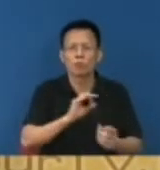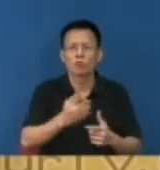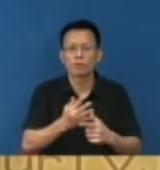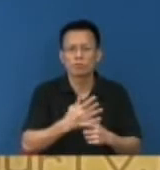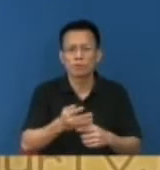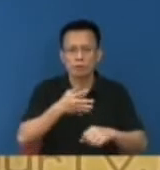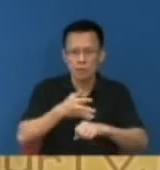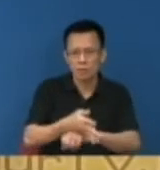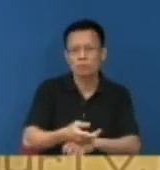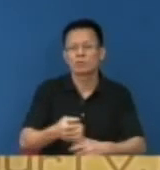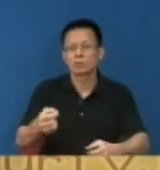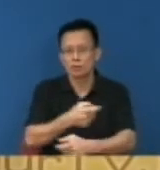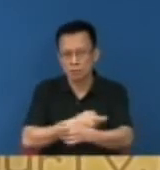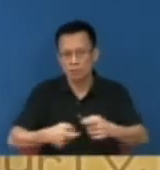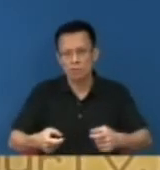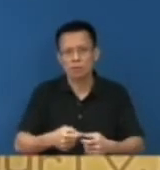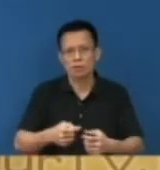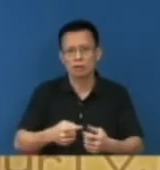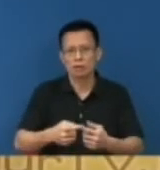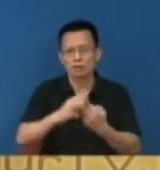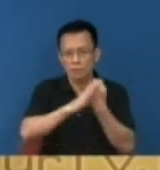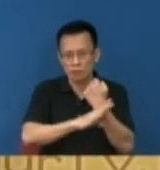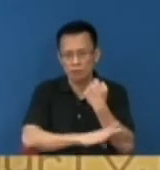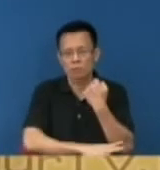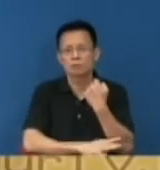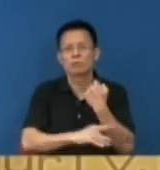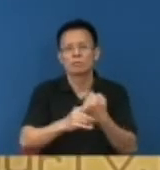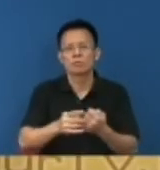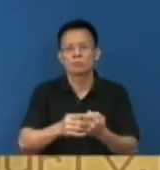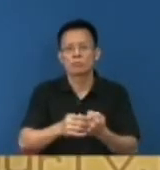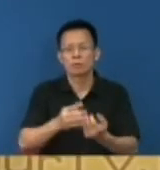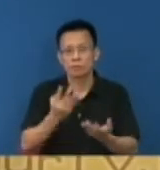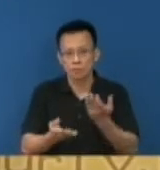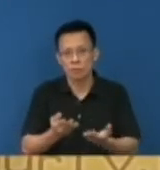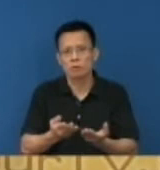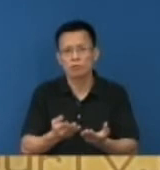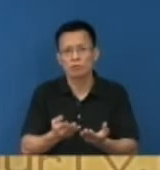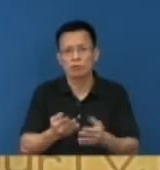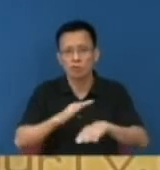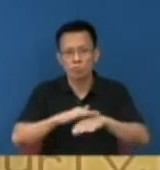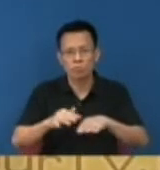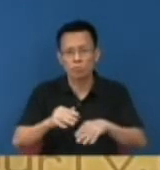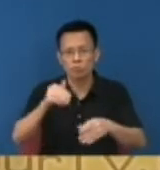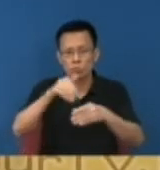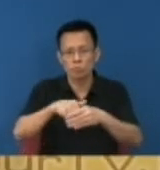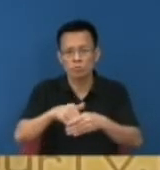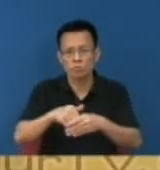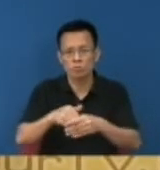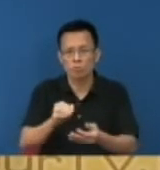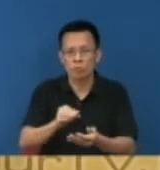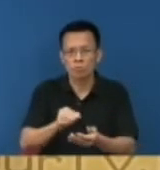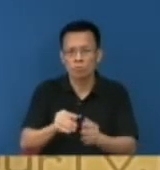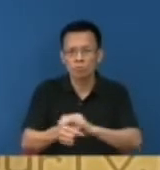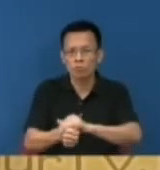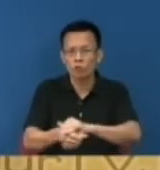濟政策上面，亦或喺嗰個普選嘅歸步向前上面，係冇